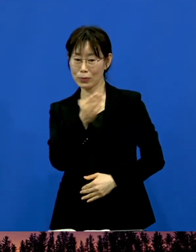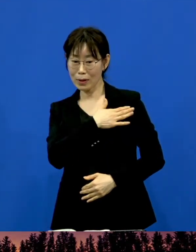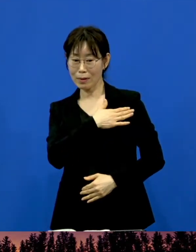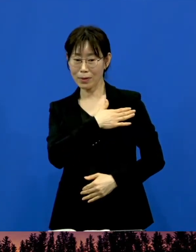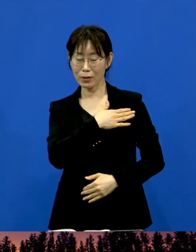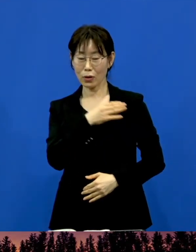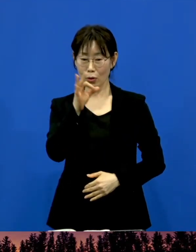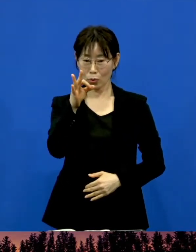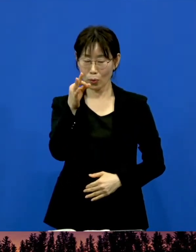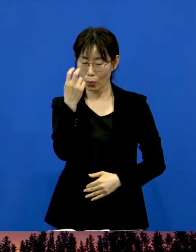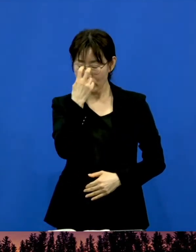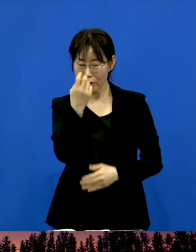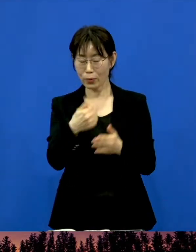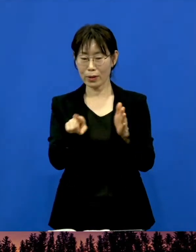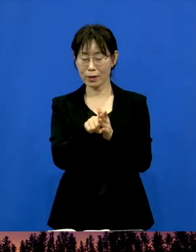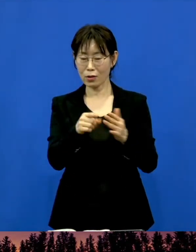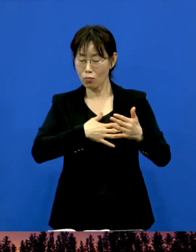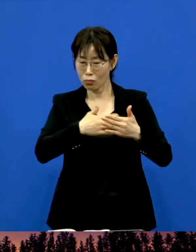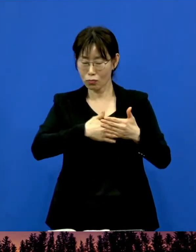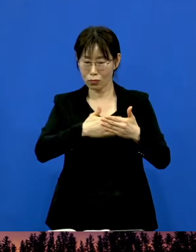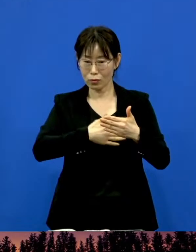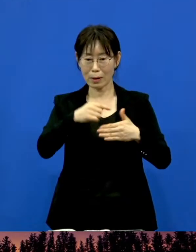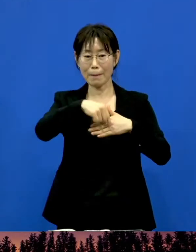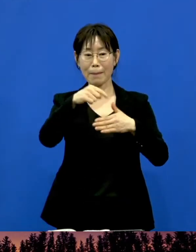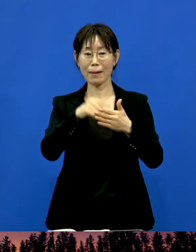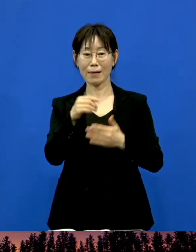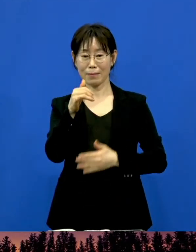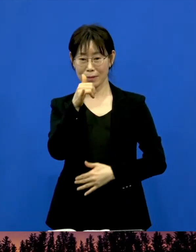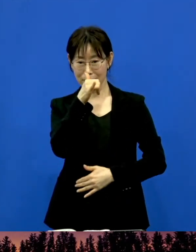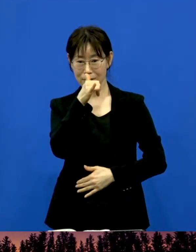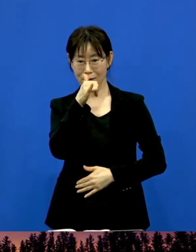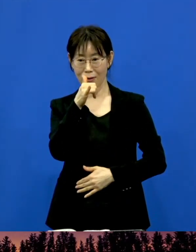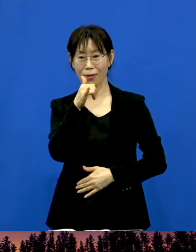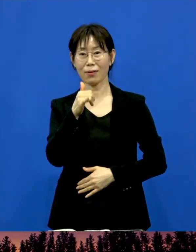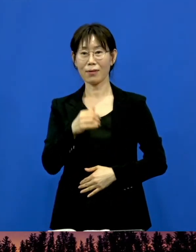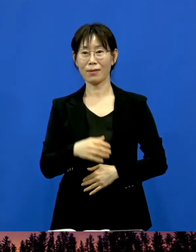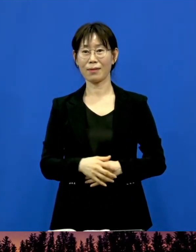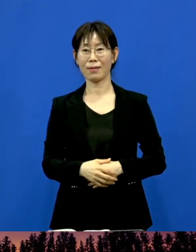또 누가 줄 타고 올라오는 거 아니야? 이런 거 막 상당히